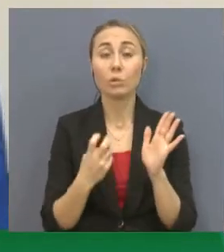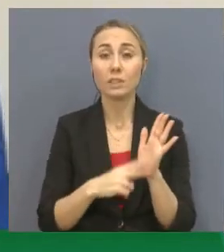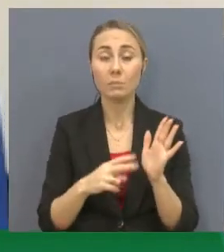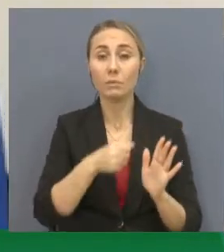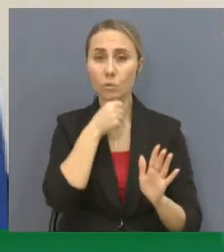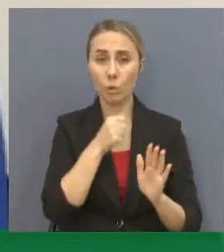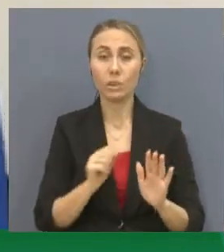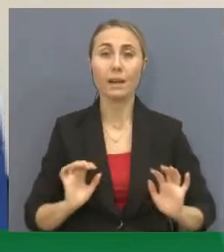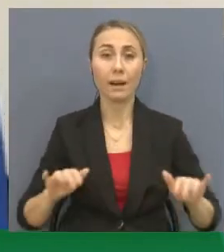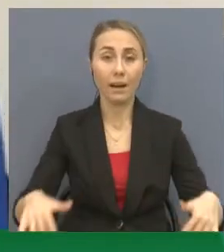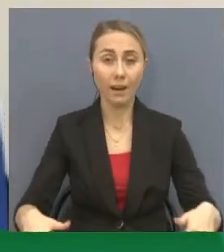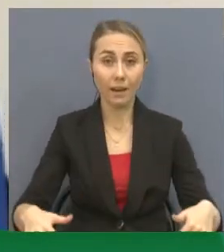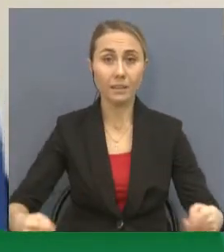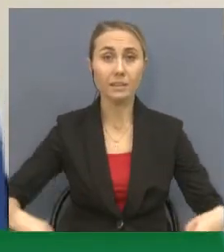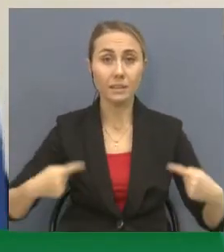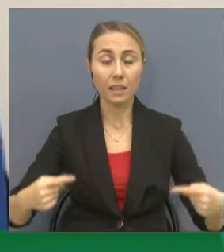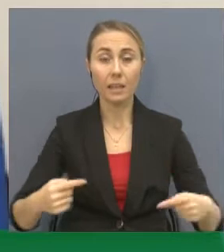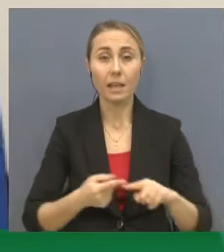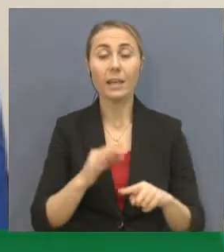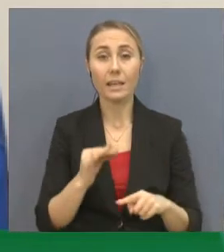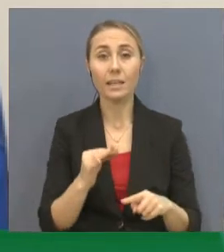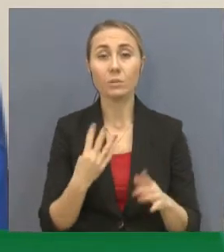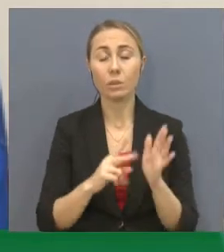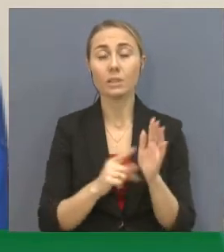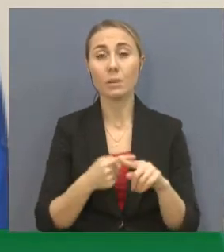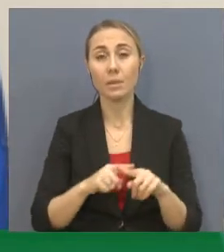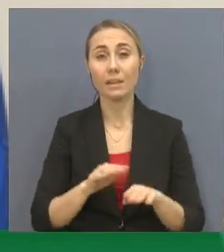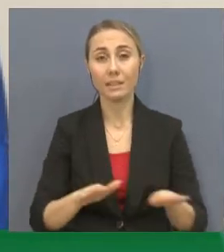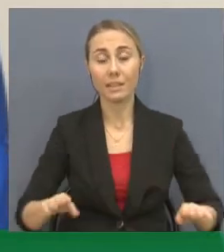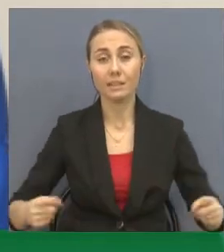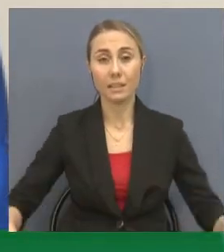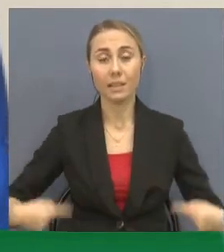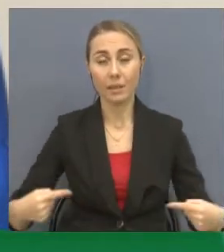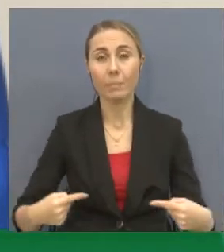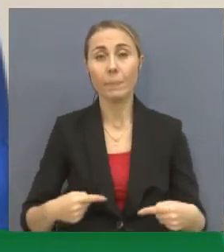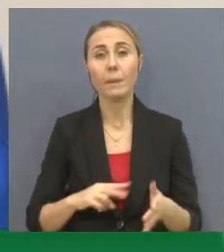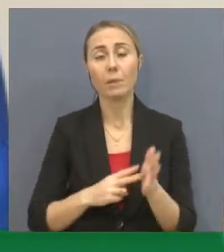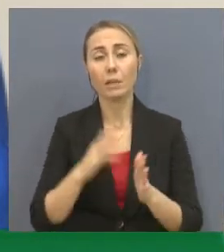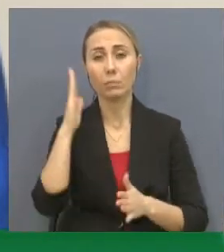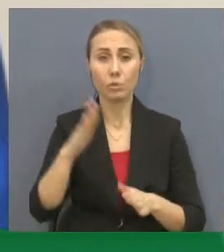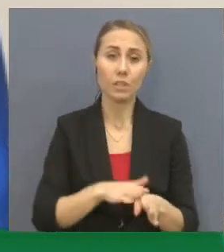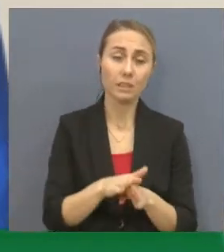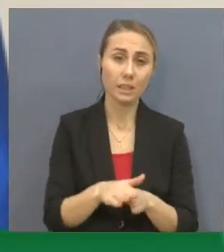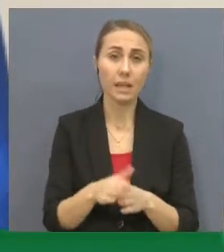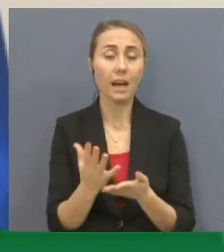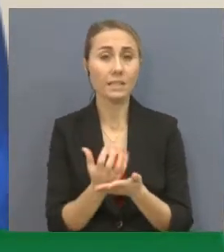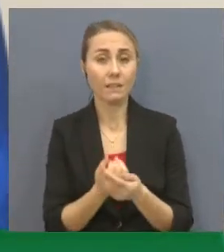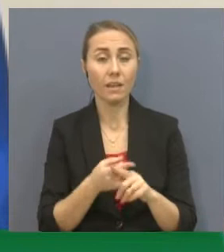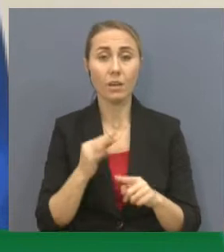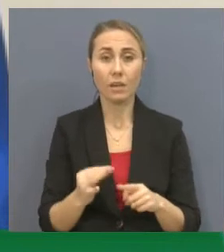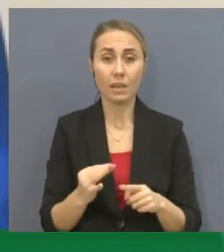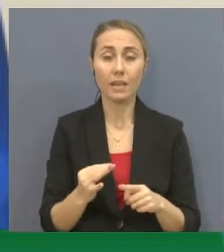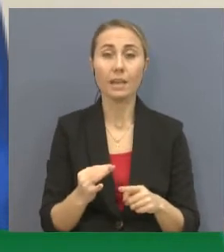колясок и 47 детских планах на будущее реализация по освоению и производством